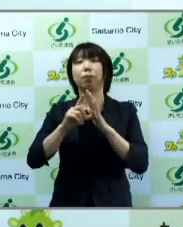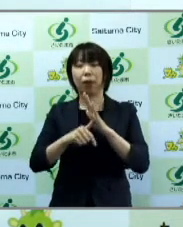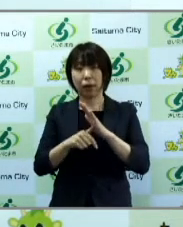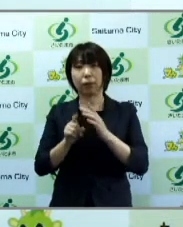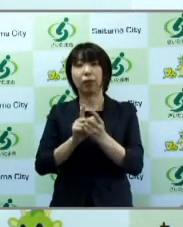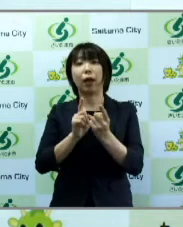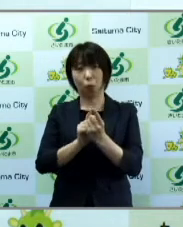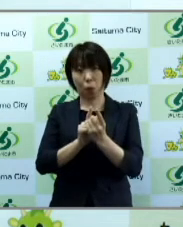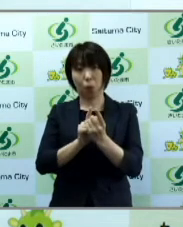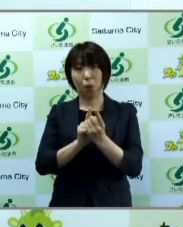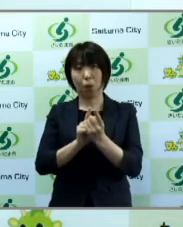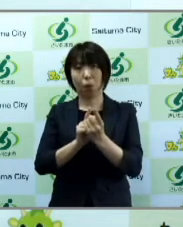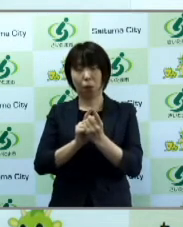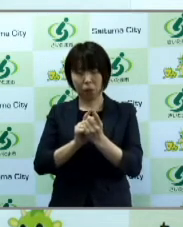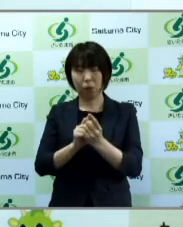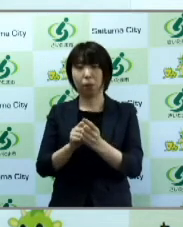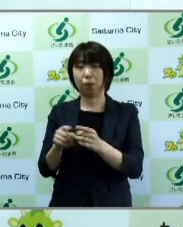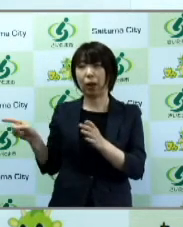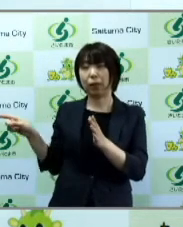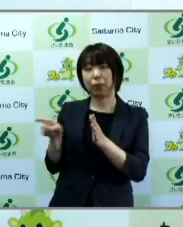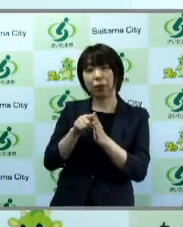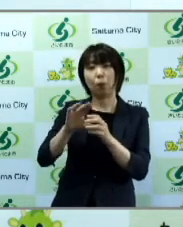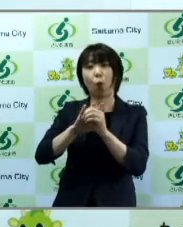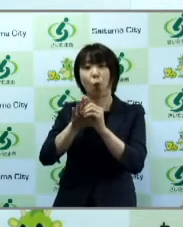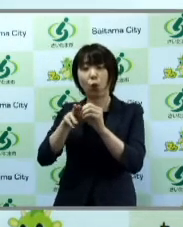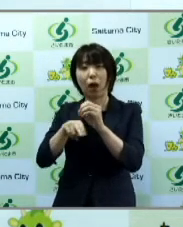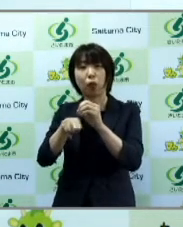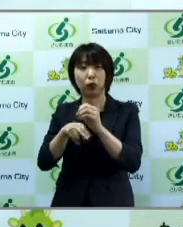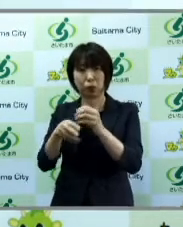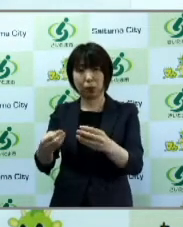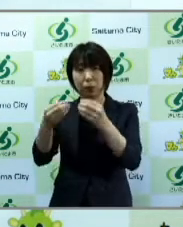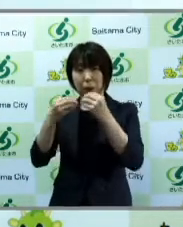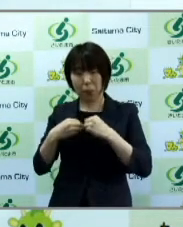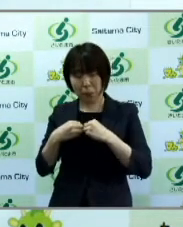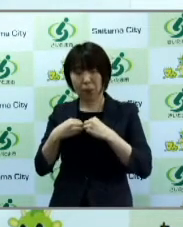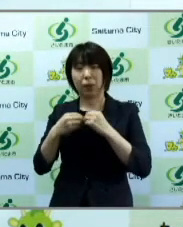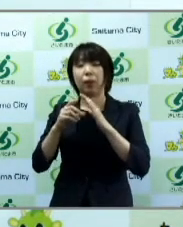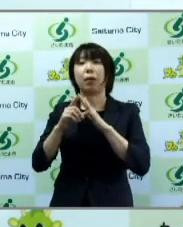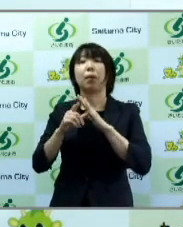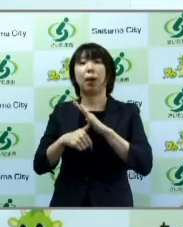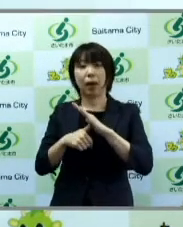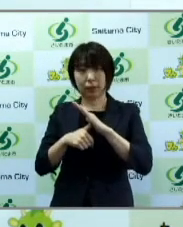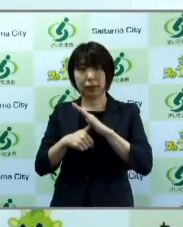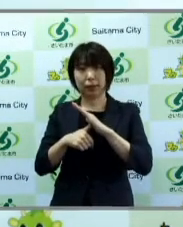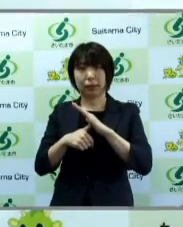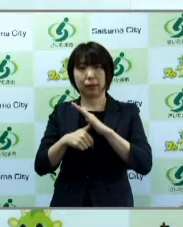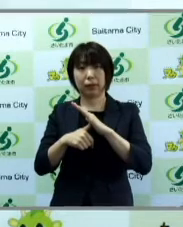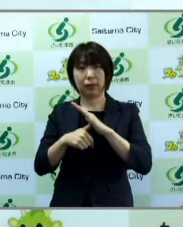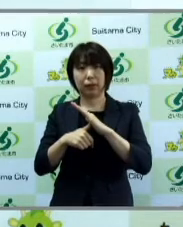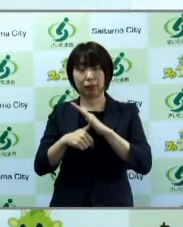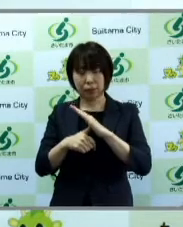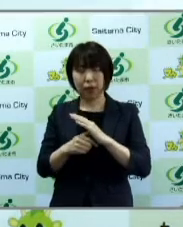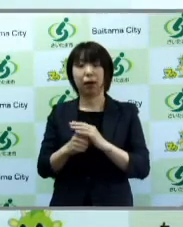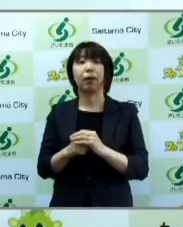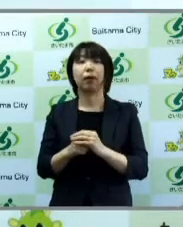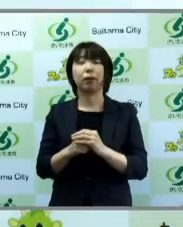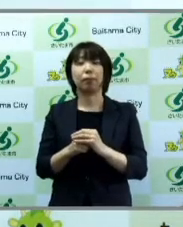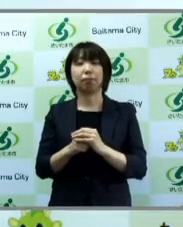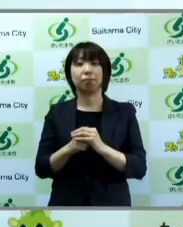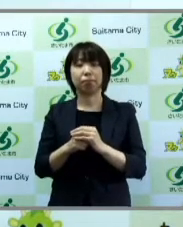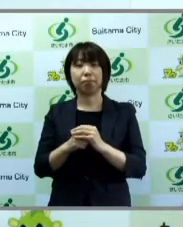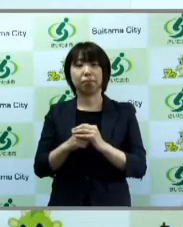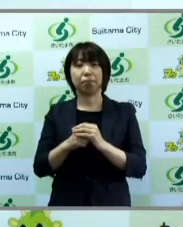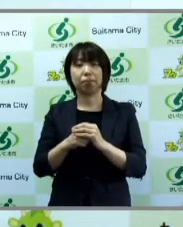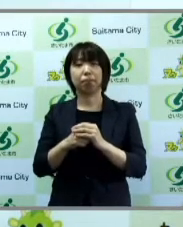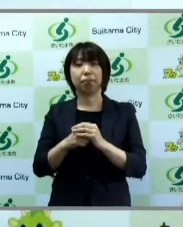ロナウイルスのPCR 検査で陽性が出た場合にはですね、それぞれ店舗